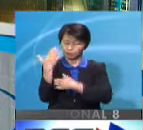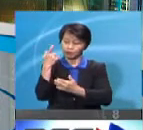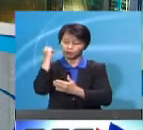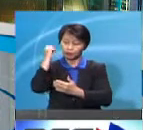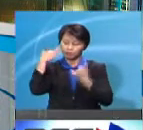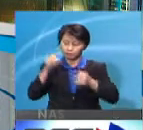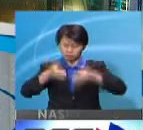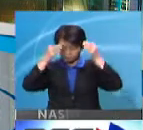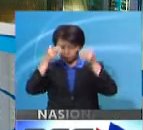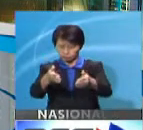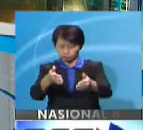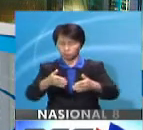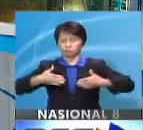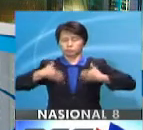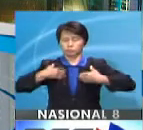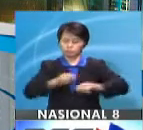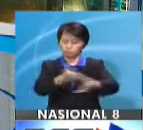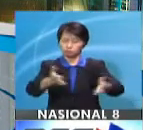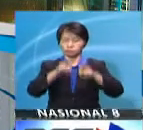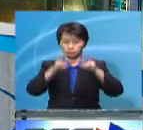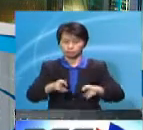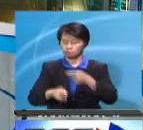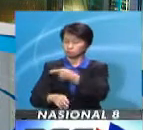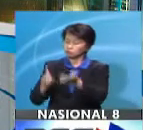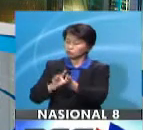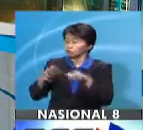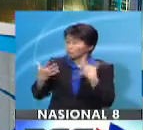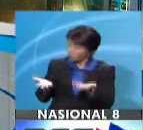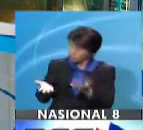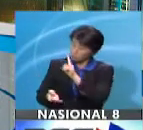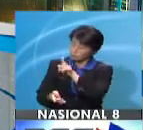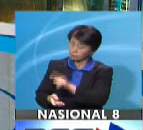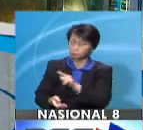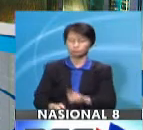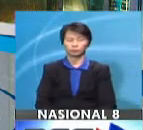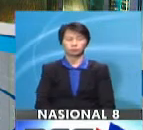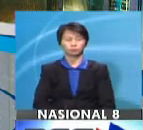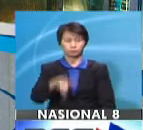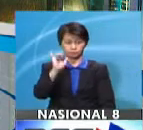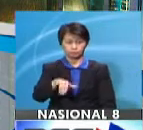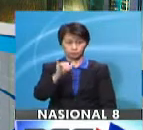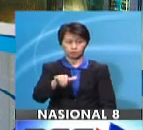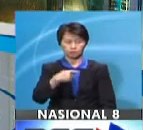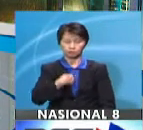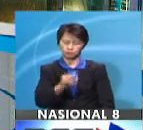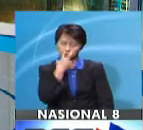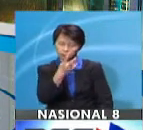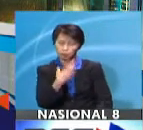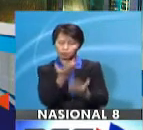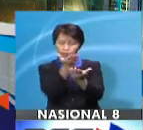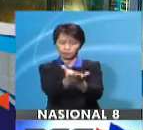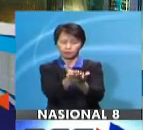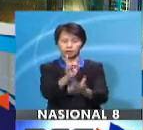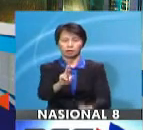banyak tertumpu kepada mensejahterakan rakyat. Reaksi Doktor bagaimana? Ya, memang saya lihat pembentangan